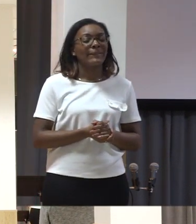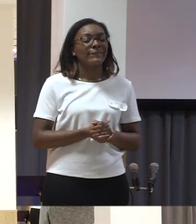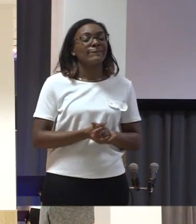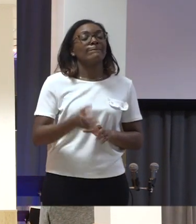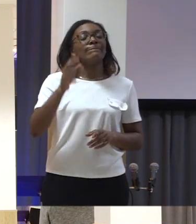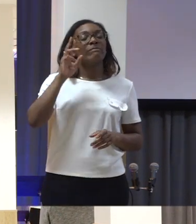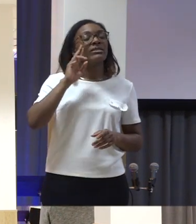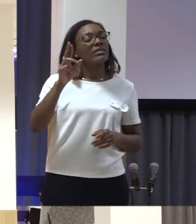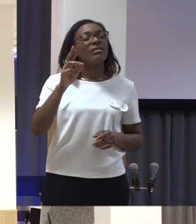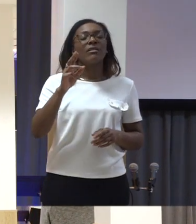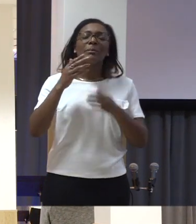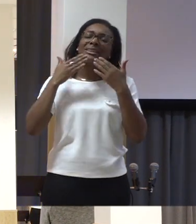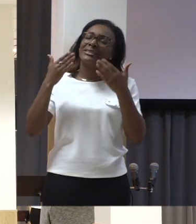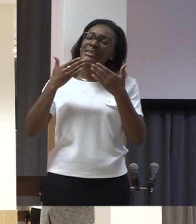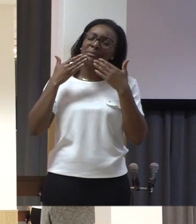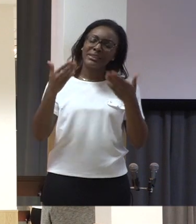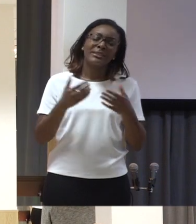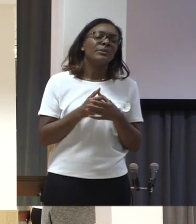Seigneur, nous te disons merci.